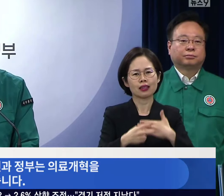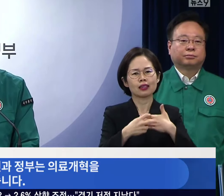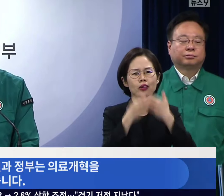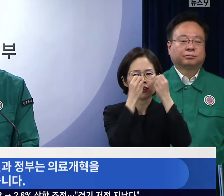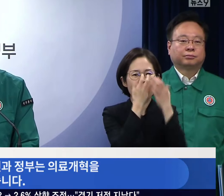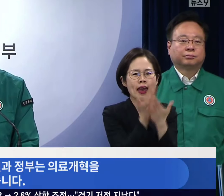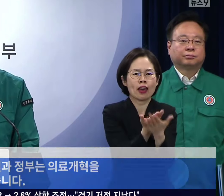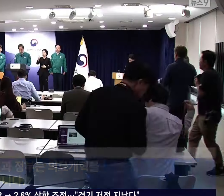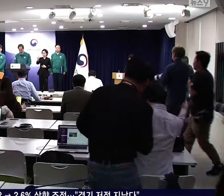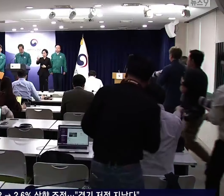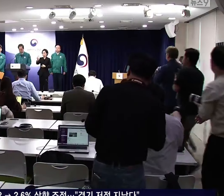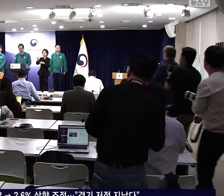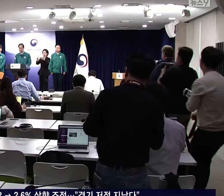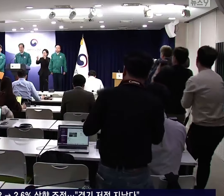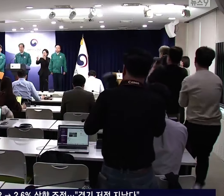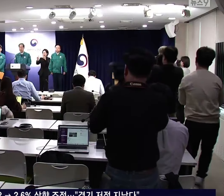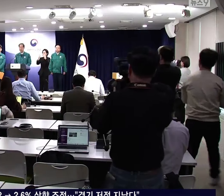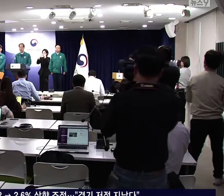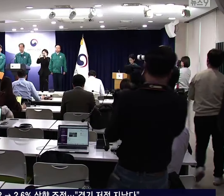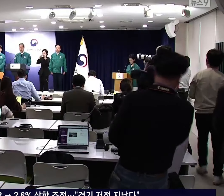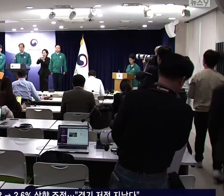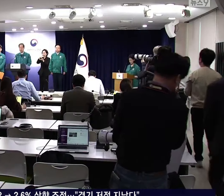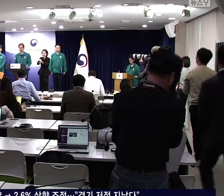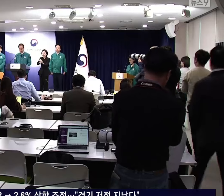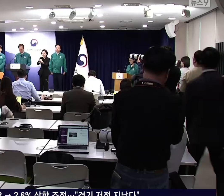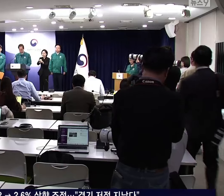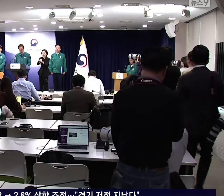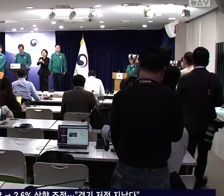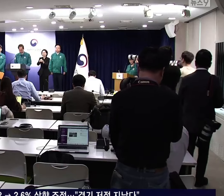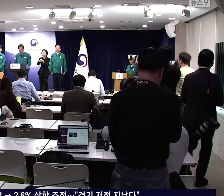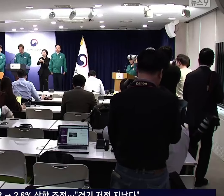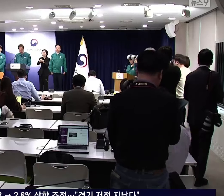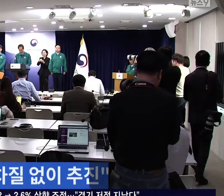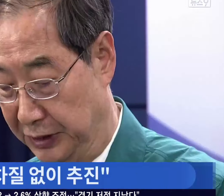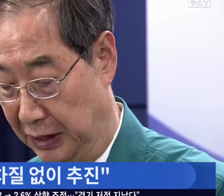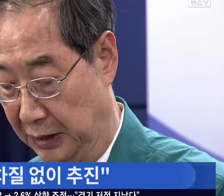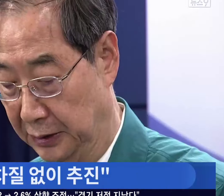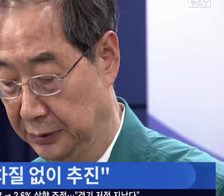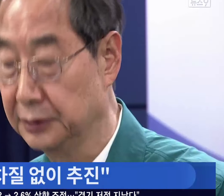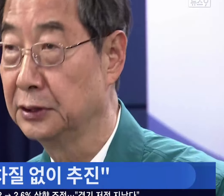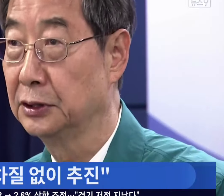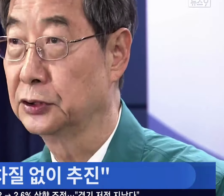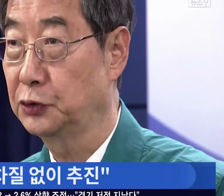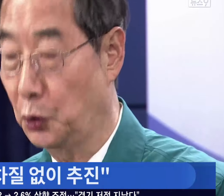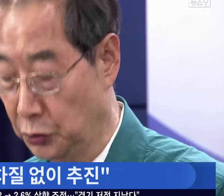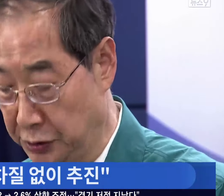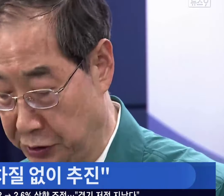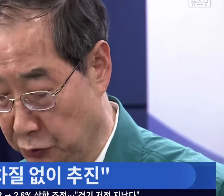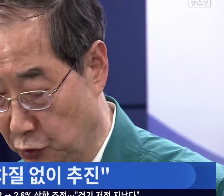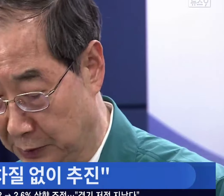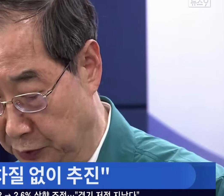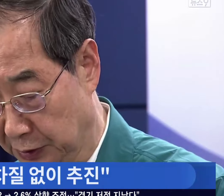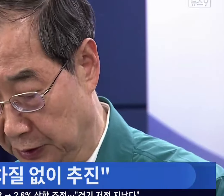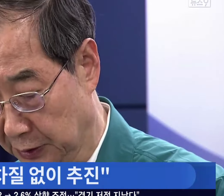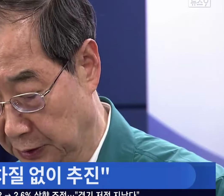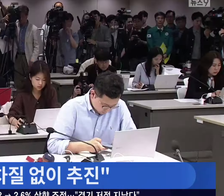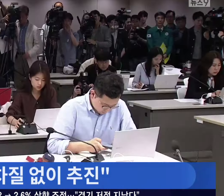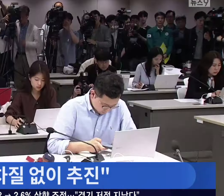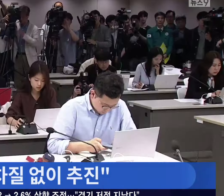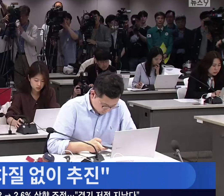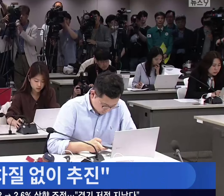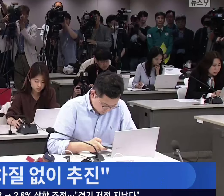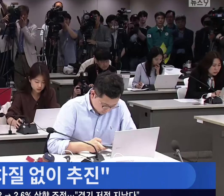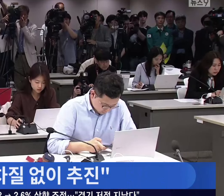하나를 넘었습니다. 제동이 걸릴 뻔한 의대 증원 정책이 예정된 궤도에 오르자 정부는 한숨을